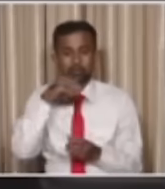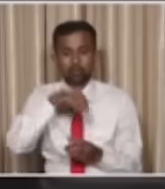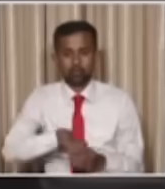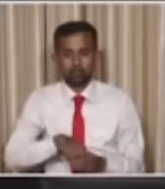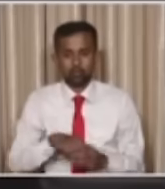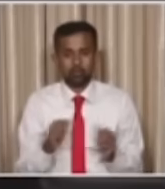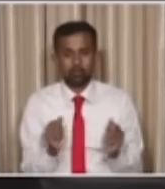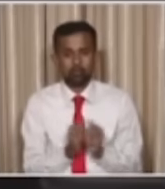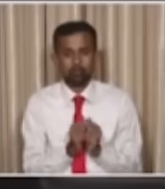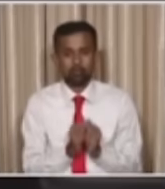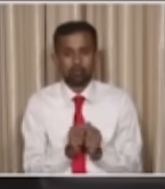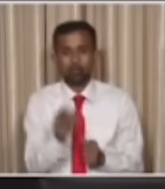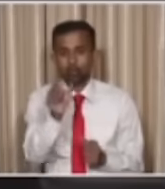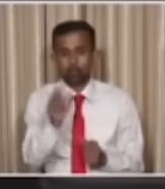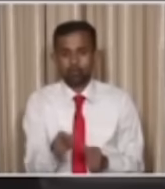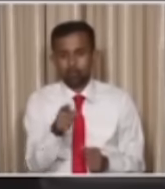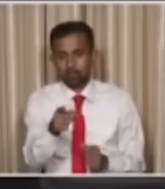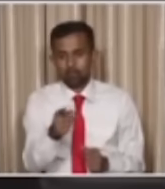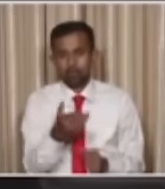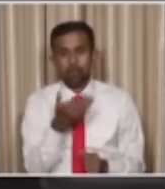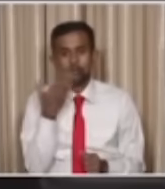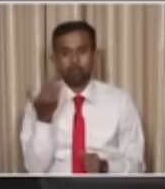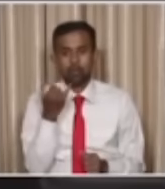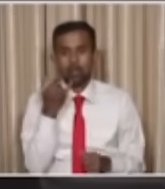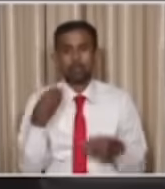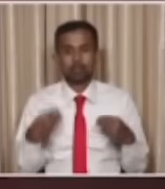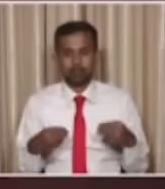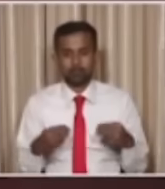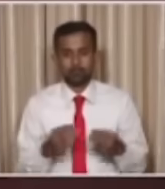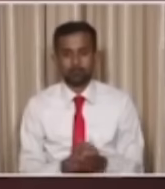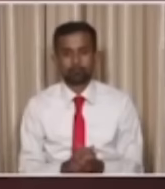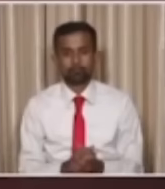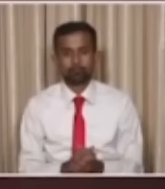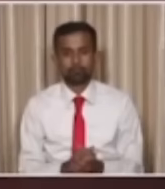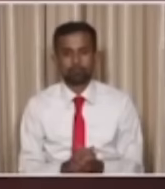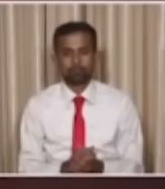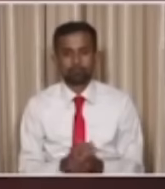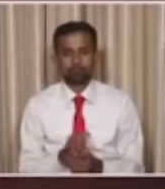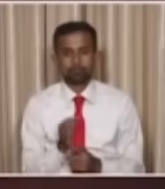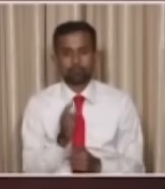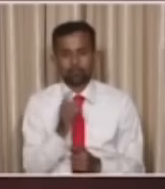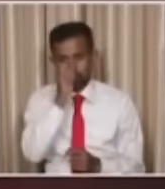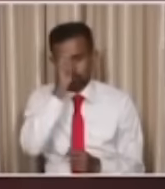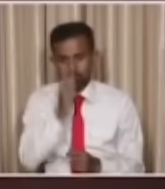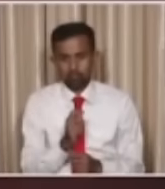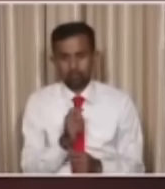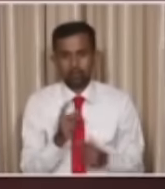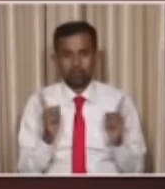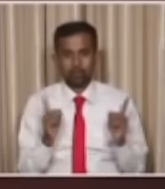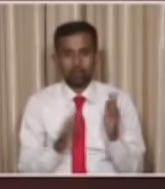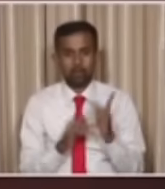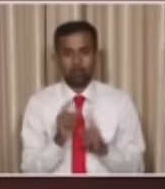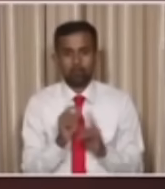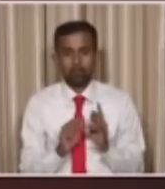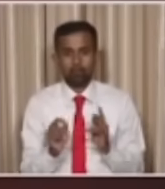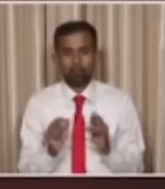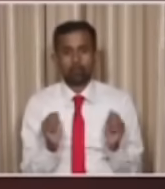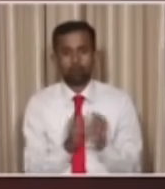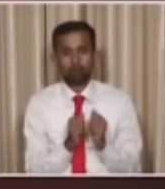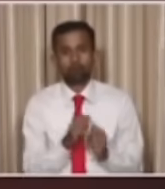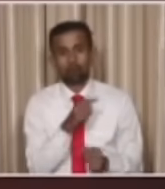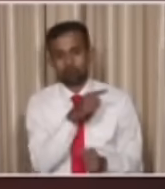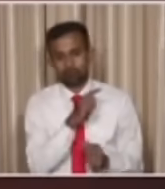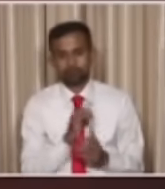කටයුතු කරලා මම හිතන්නේ ඇත්තටම ඔබතුමාට මේක කරන්න පහසු වෙයි කියලා. ගරු සභාපතිතුමනි ඇත්ත වශයෙන්ම මේක ක්‍රීඩා මාත්‍යංශයෙන් තමයි කටයුතු